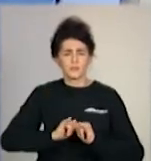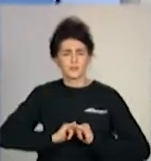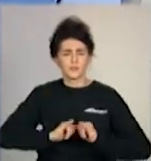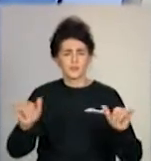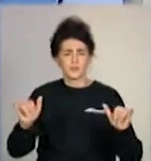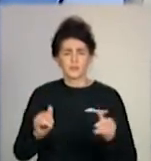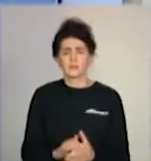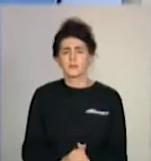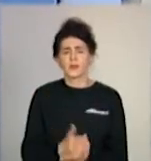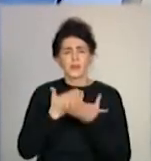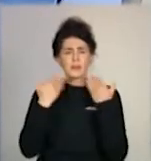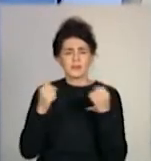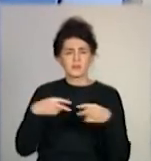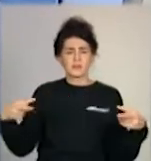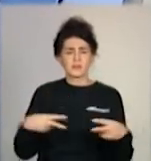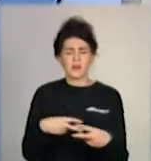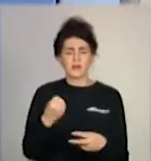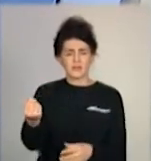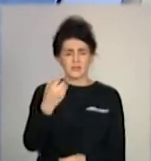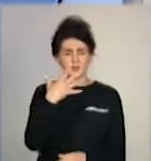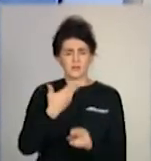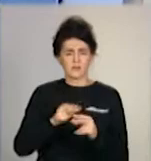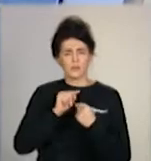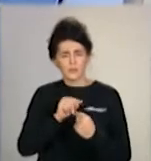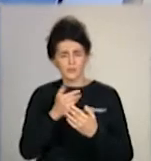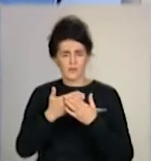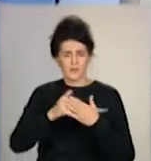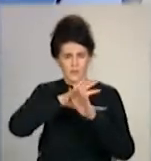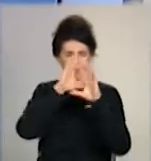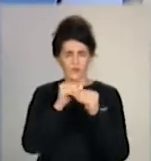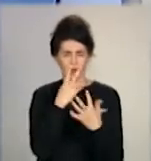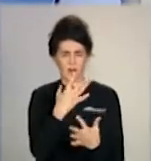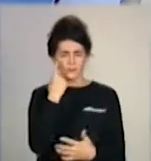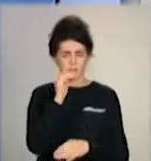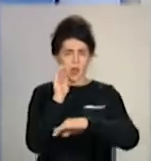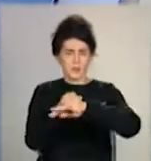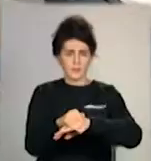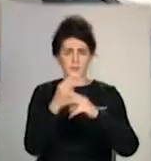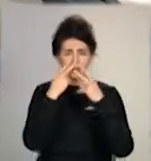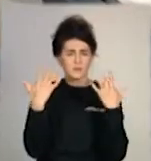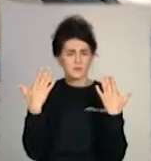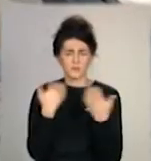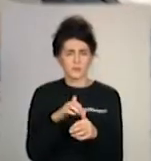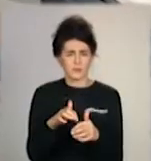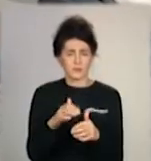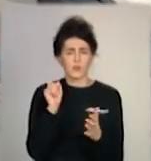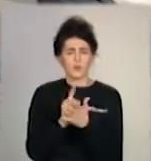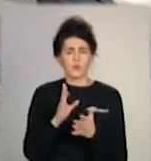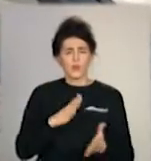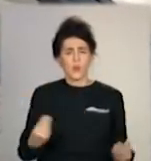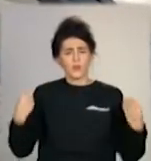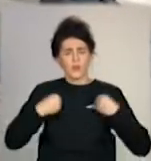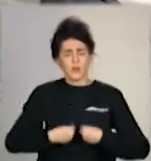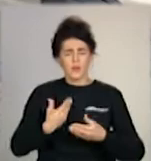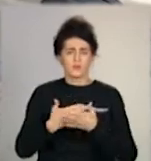і нету світоотражаючих катафотов вот этих всяких. Не видно вообще. Должна быть одежда, куртка